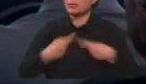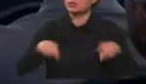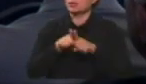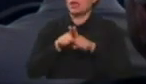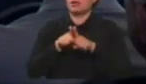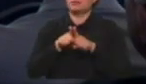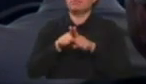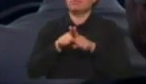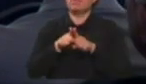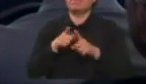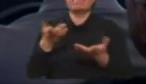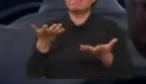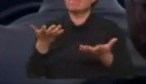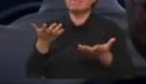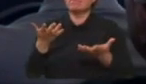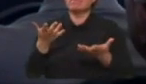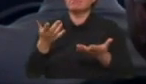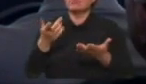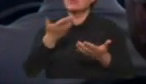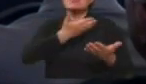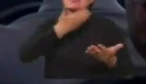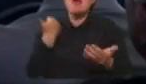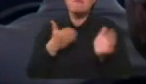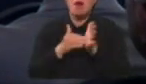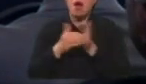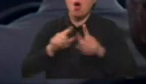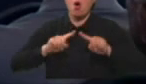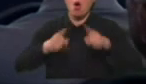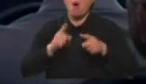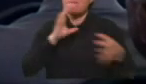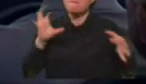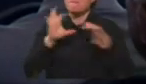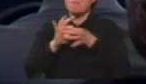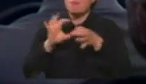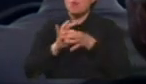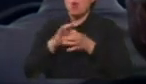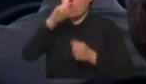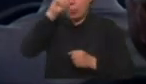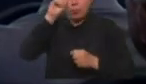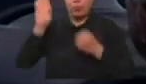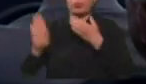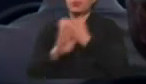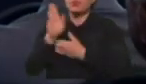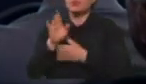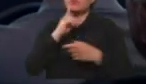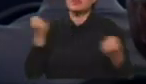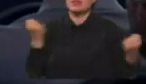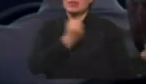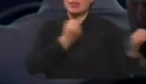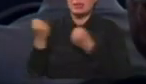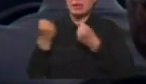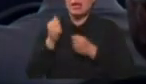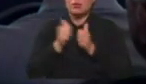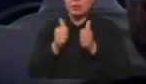realizowane, to nie występuje potrzeba organizowania połączeń publicznego transportu zbiorowego jako